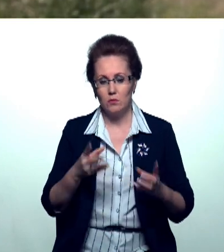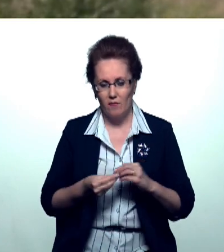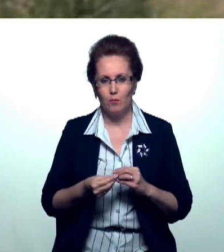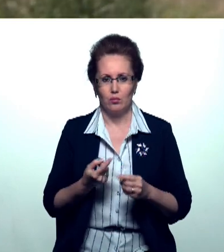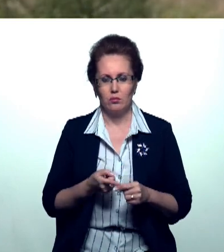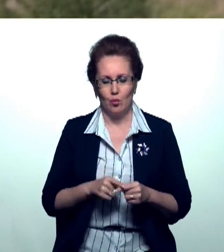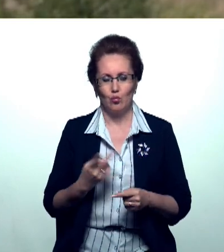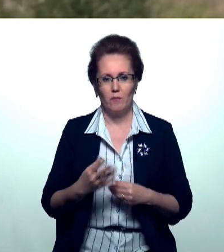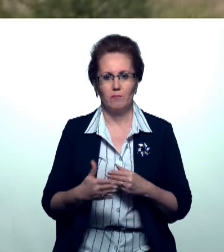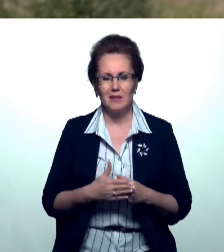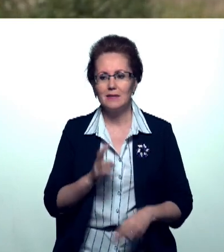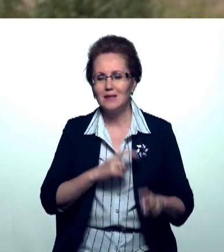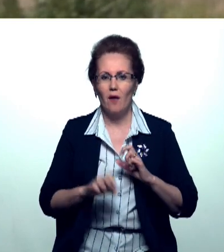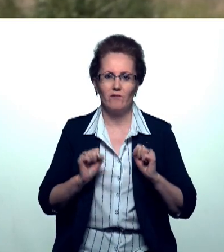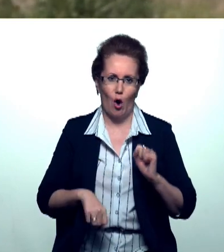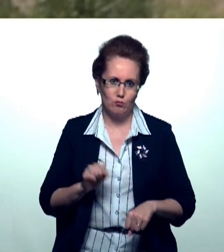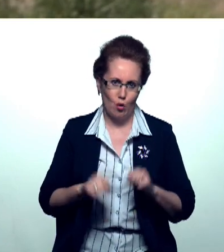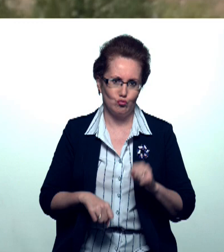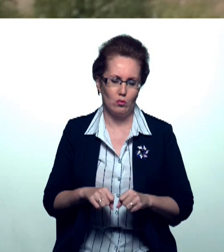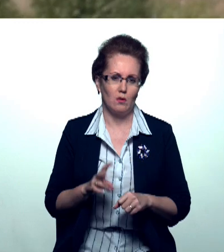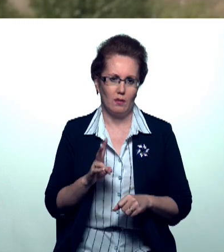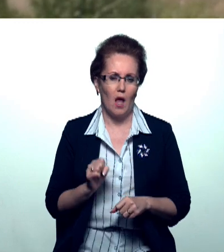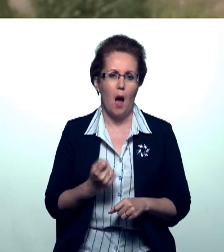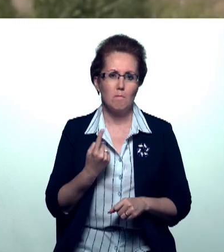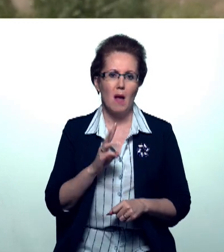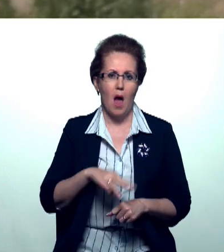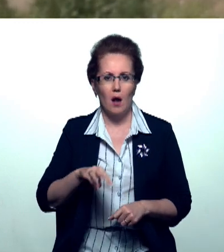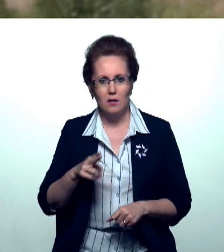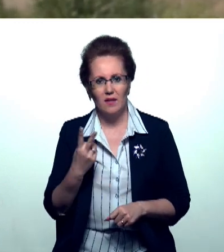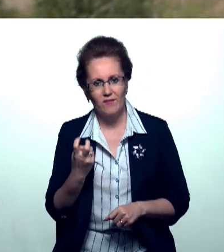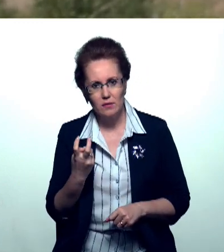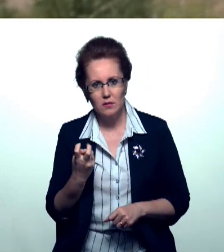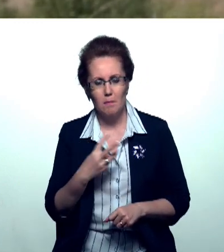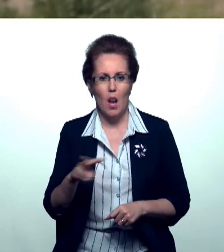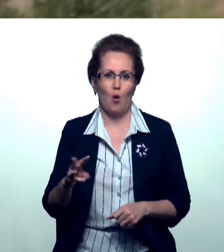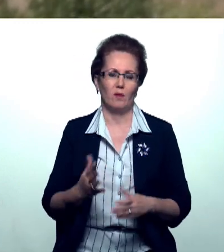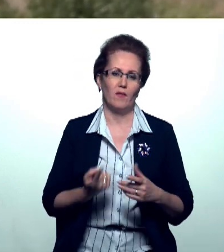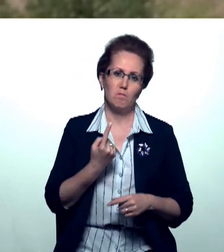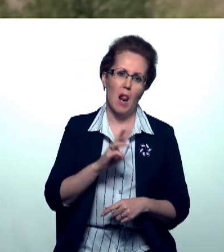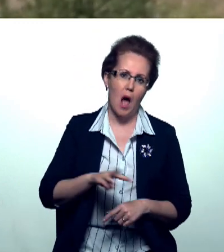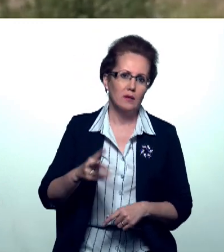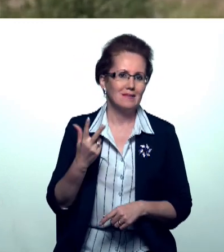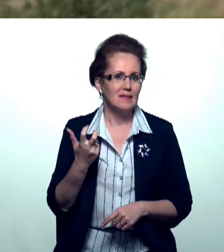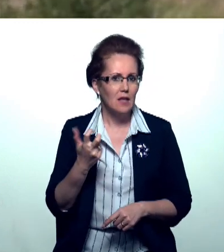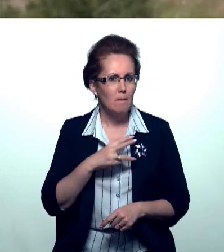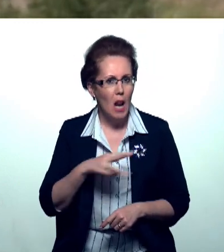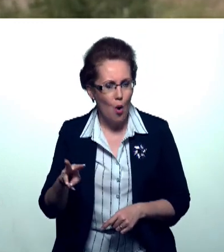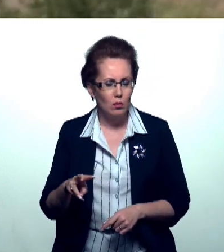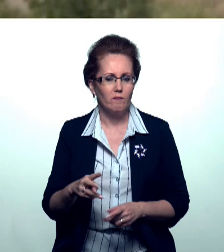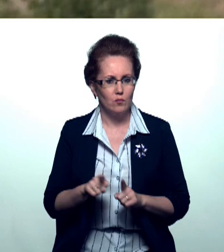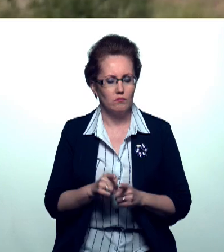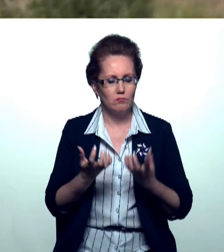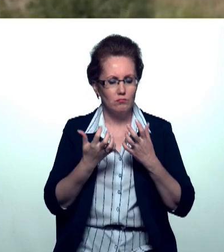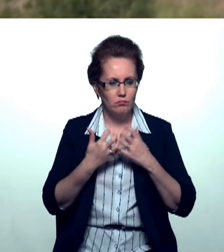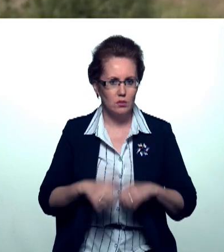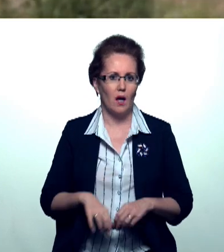года нам предстоит изыскать возможности на 1 200 000 000 300 000. Вот такой бюджет.